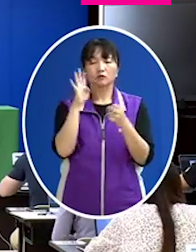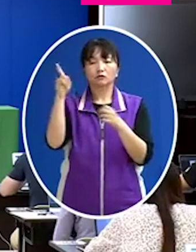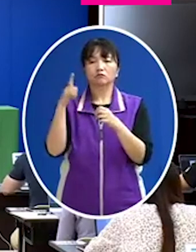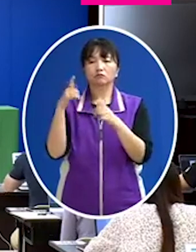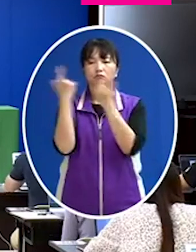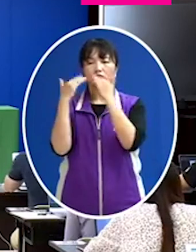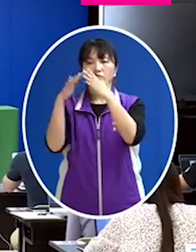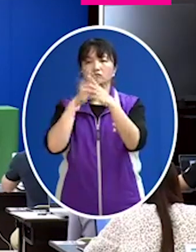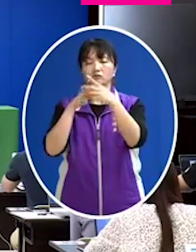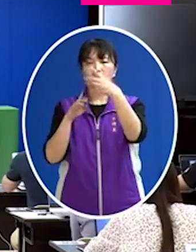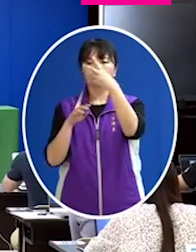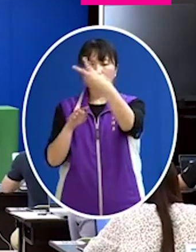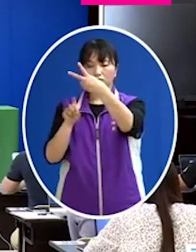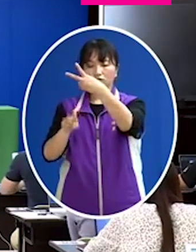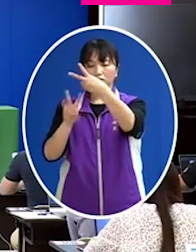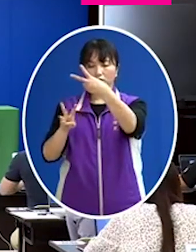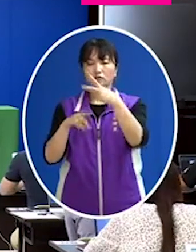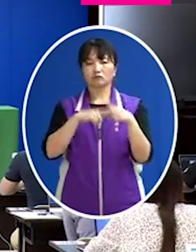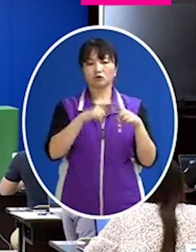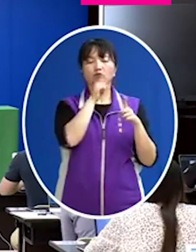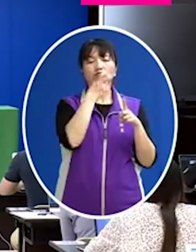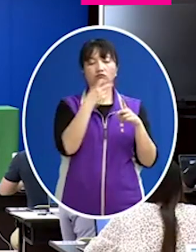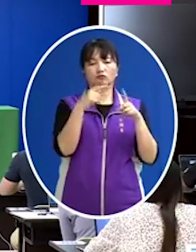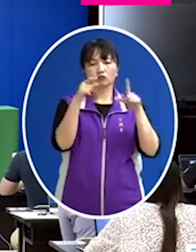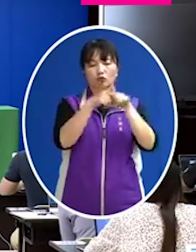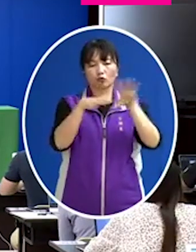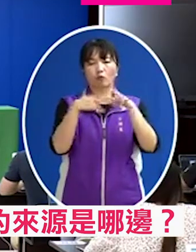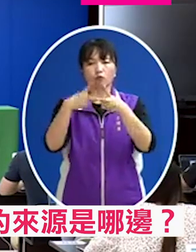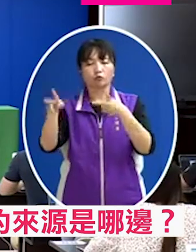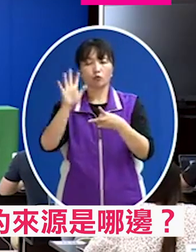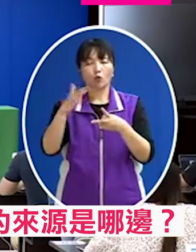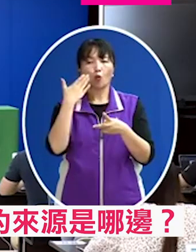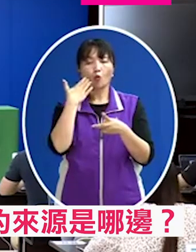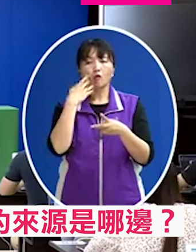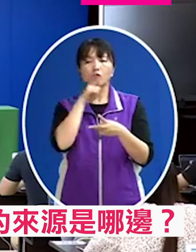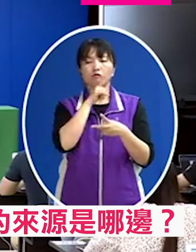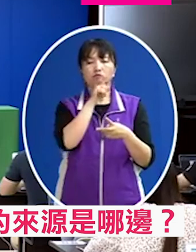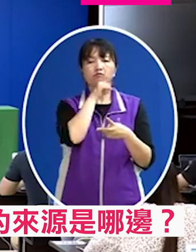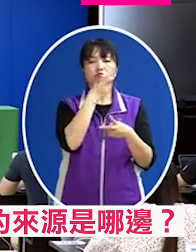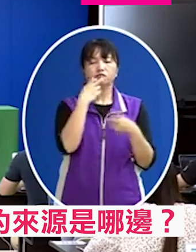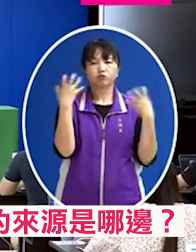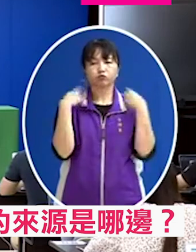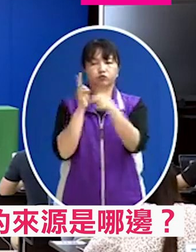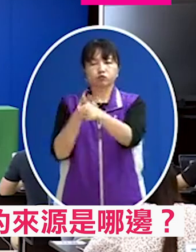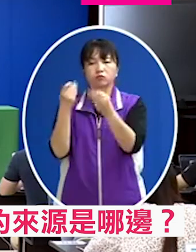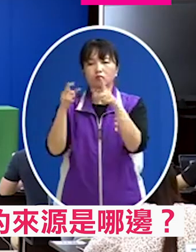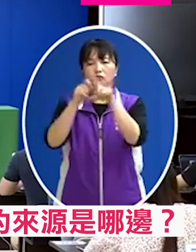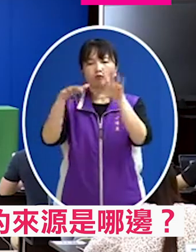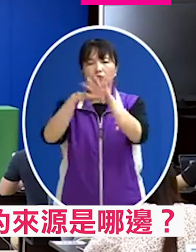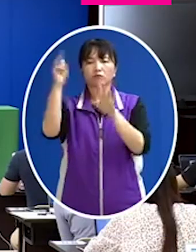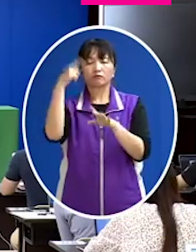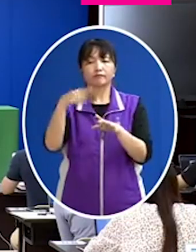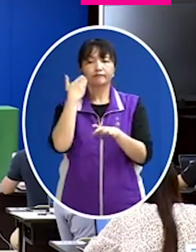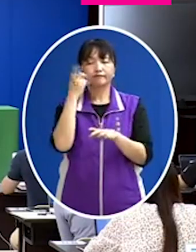说，2月13号中央这边确实有发文交办，想跟您请教说，如果是中央没有交办的话，那这个公文的来源是哪